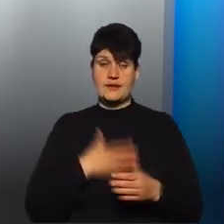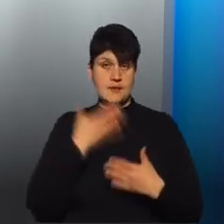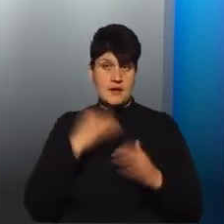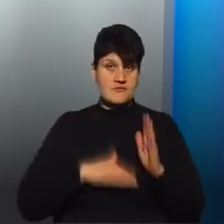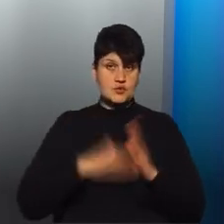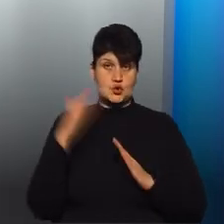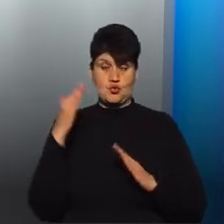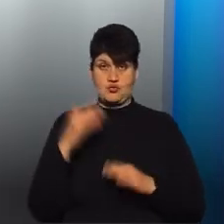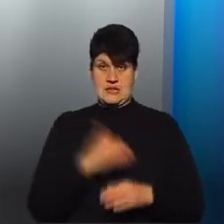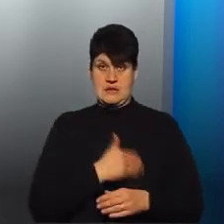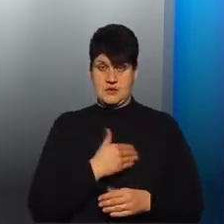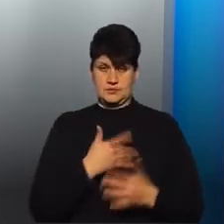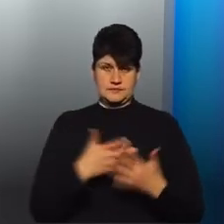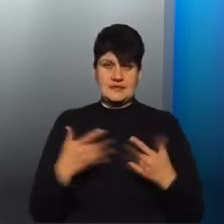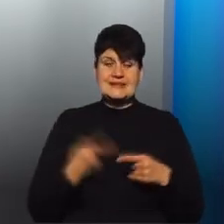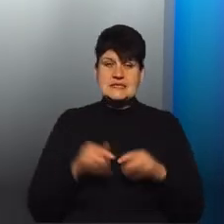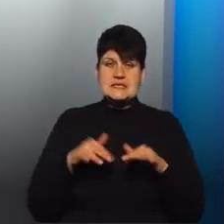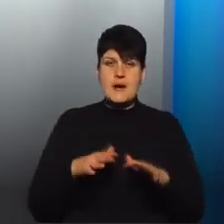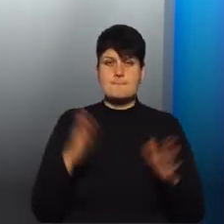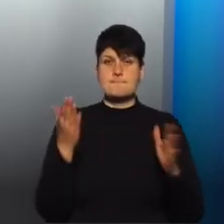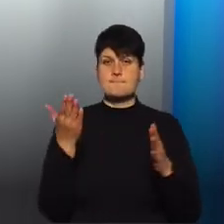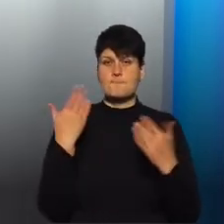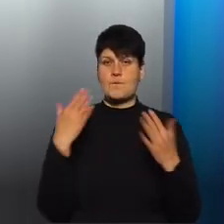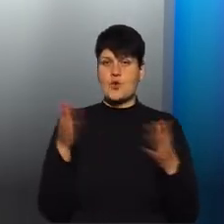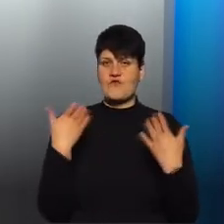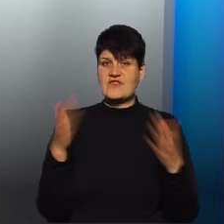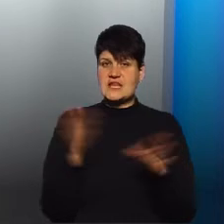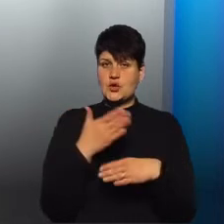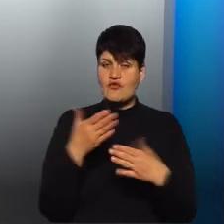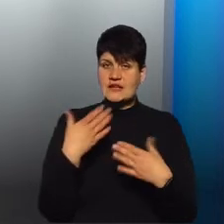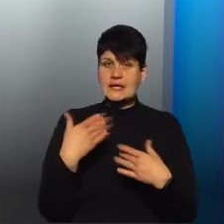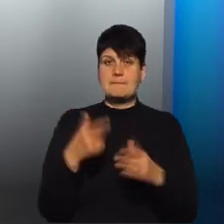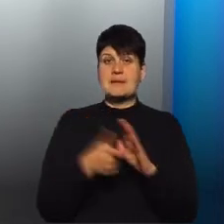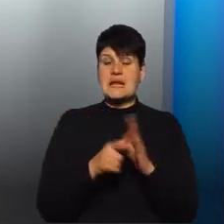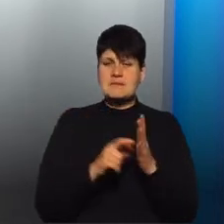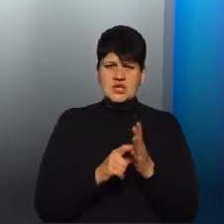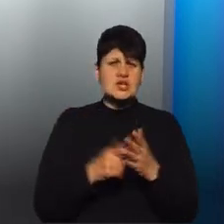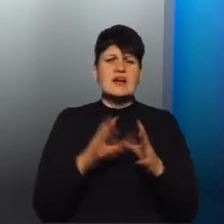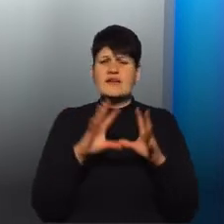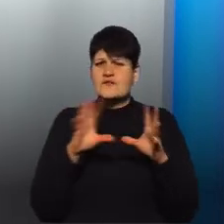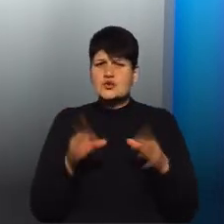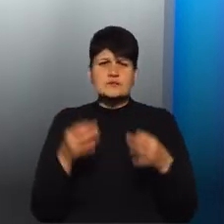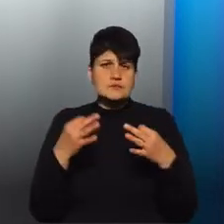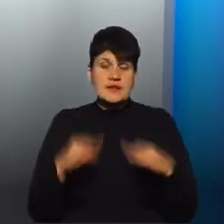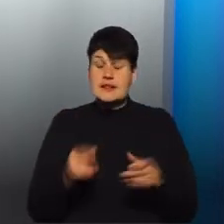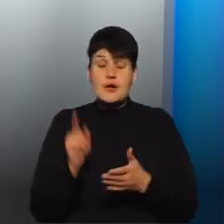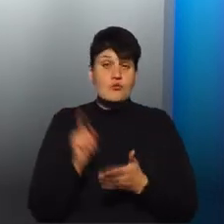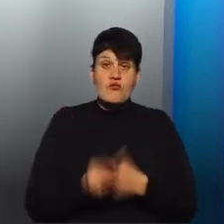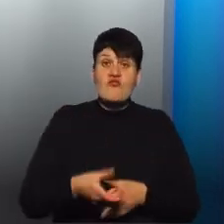Тобто, такі заходи, провітрювати приміщення, такі заходи, які доступні кожному з нас, і не обов'язково випивати тонни